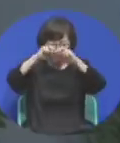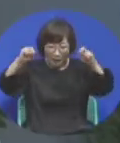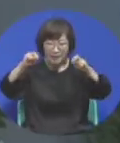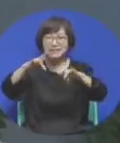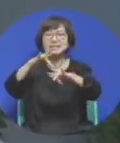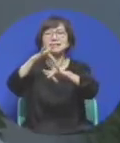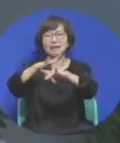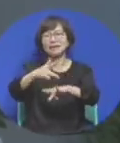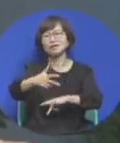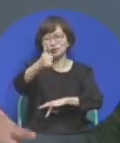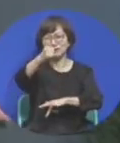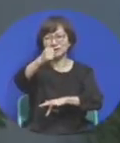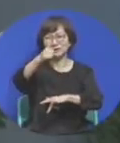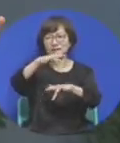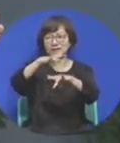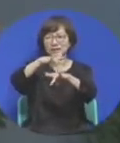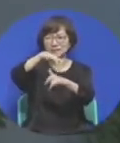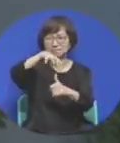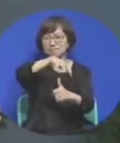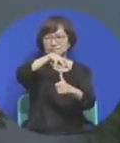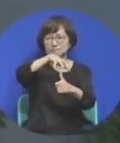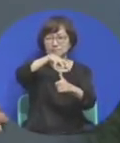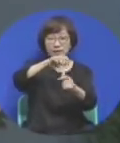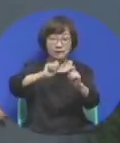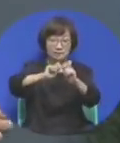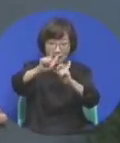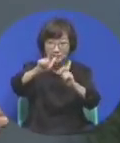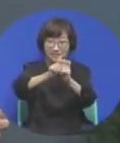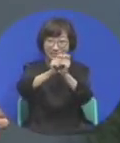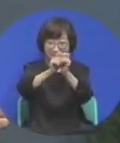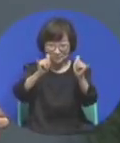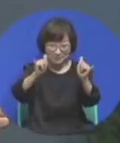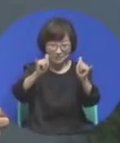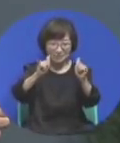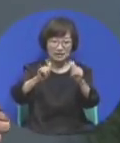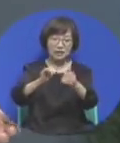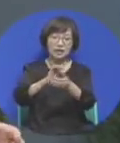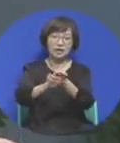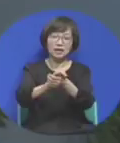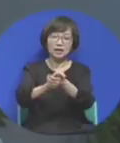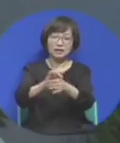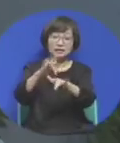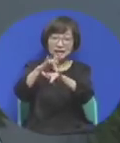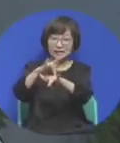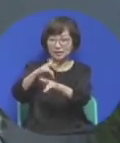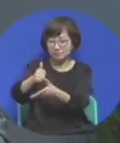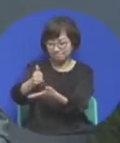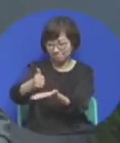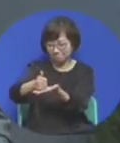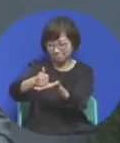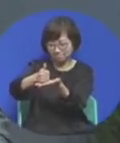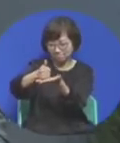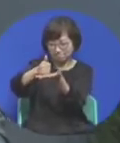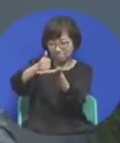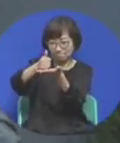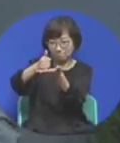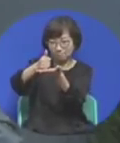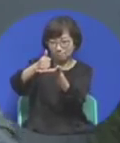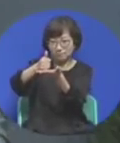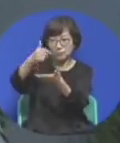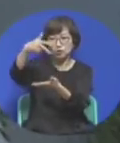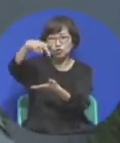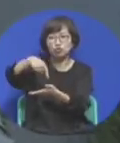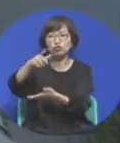master. 사람들은 틀린 주인을 모시고 살고 있는 거예요. People are living their lives with the wrong master. 실패할 수밖에 없어.